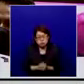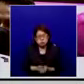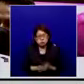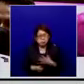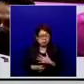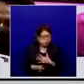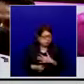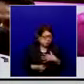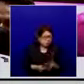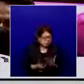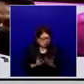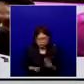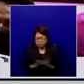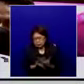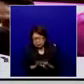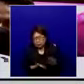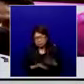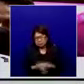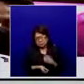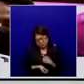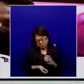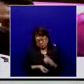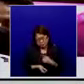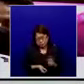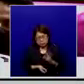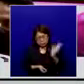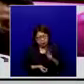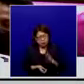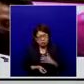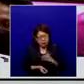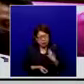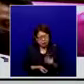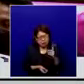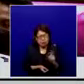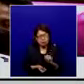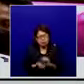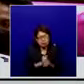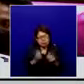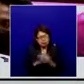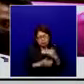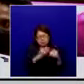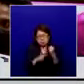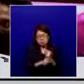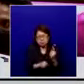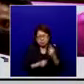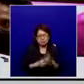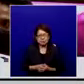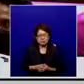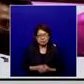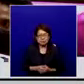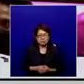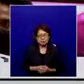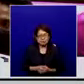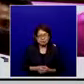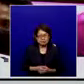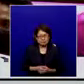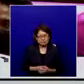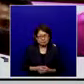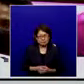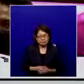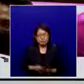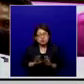ายแล้วมีโอกาสฟื้นกลับมาใหม่ท่านประธานครับผ่านไปถึง